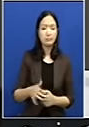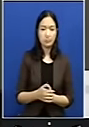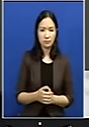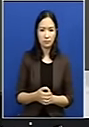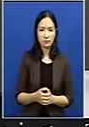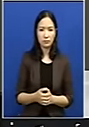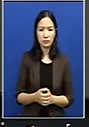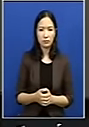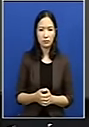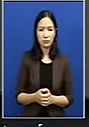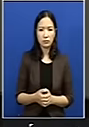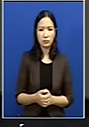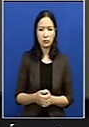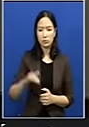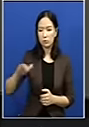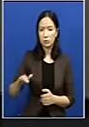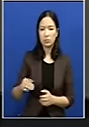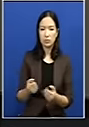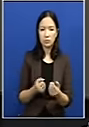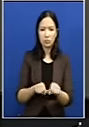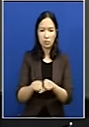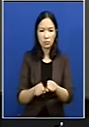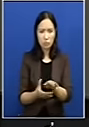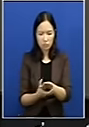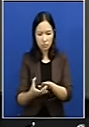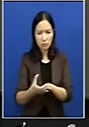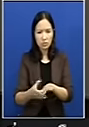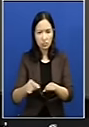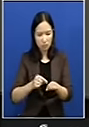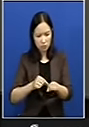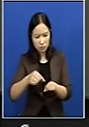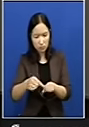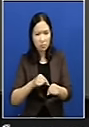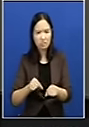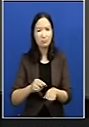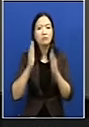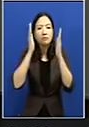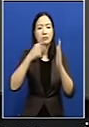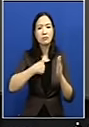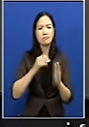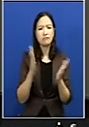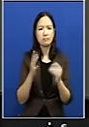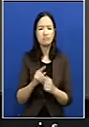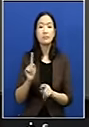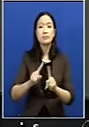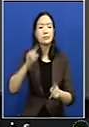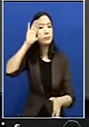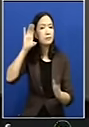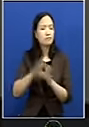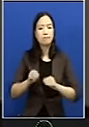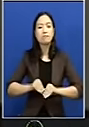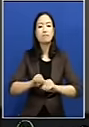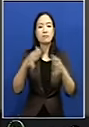ที่ให้รุ่นน้องผมก็ถอดรองเท้าให้ผมวัดตัววัดเมื่อกี้นะเจตนารมณ์ผมไม่ได้มีอะไรแต่คนที่ส่งภาพออกไปนะผ